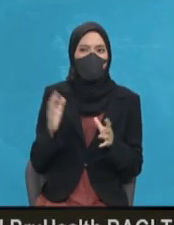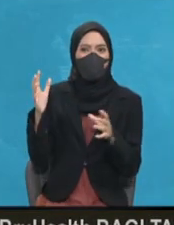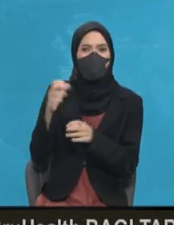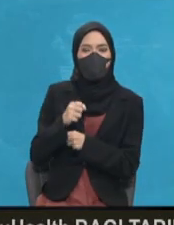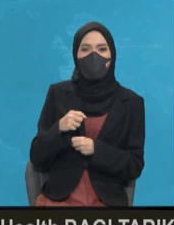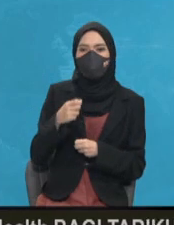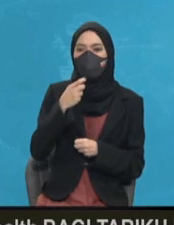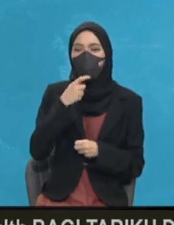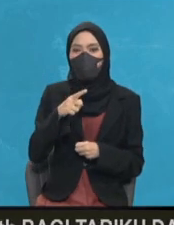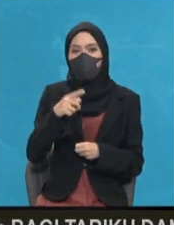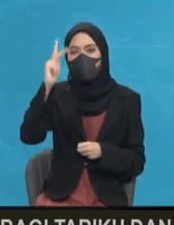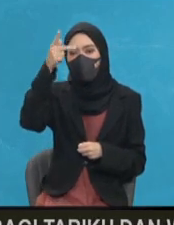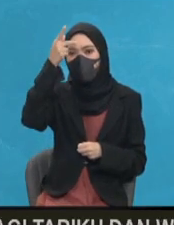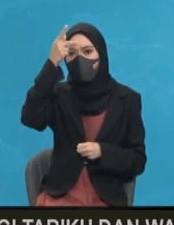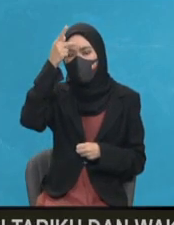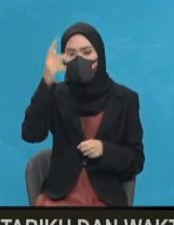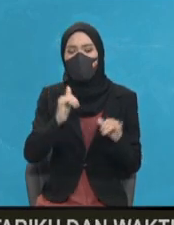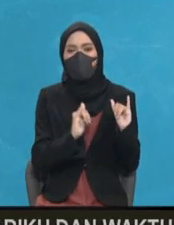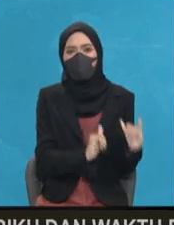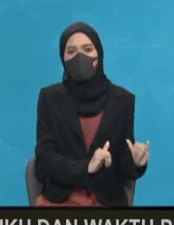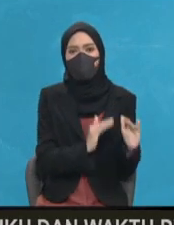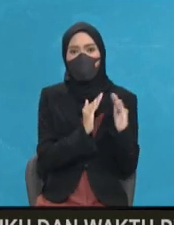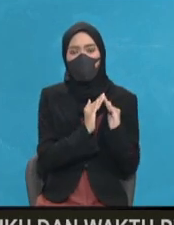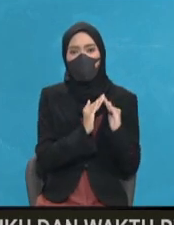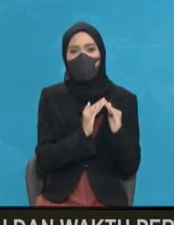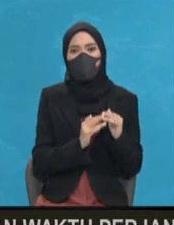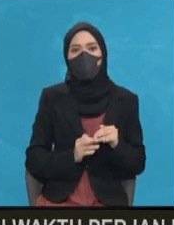untuk terus kekal berada di rumah